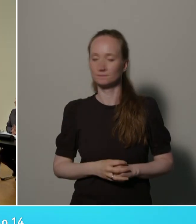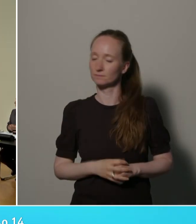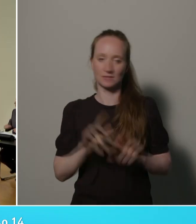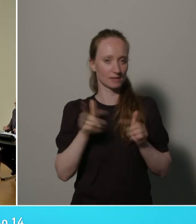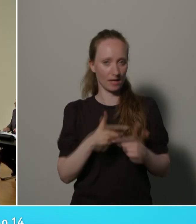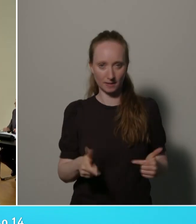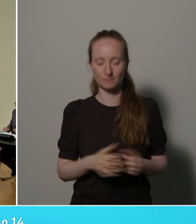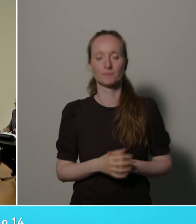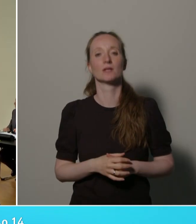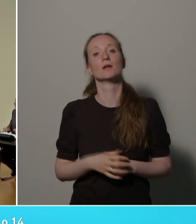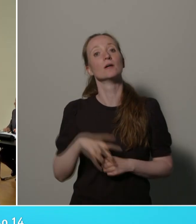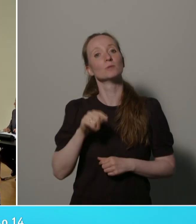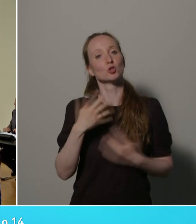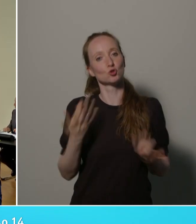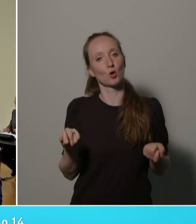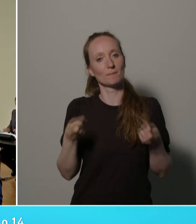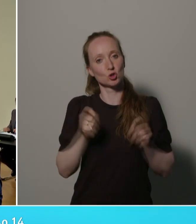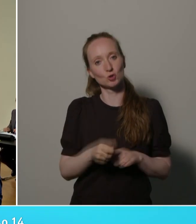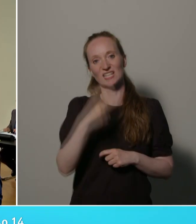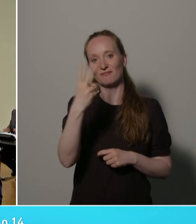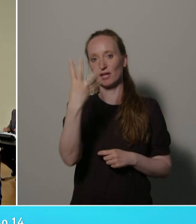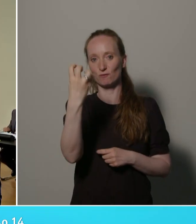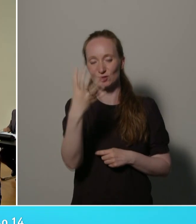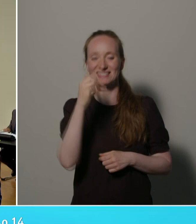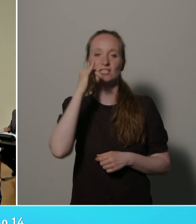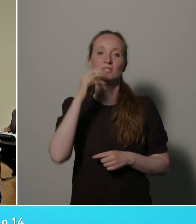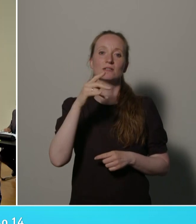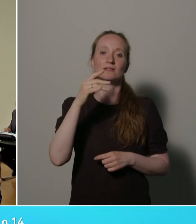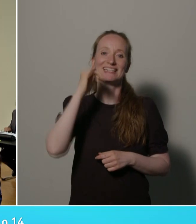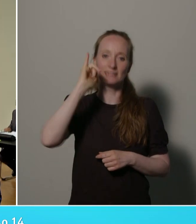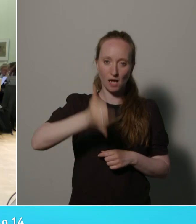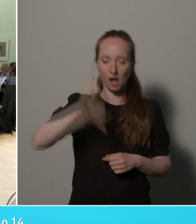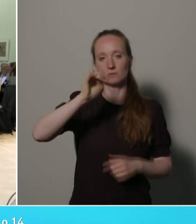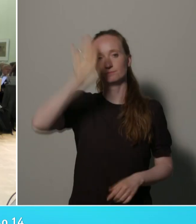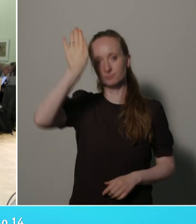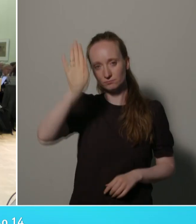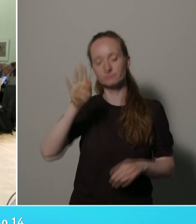Auch keine. Damit ist dieser Beschluss mit 42 Ja-Stimmen einstimmig gefasst.